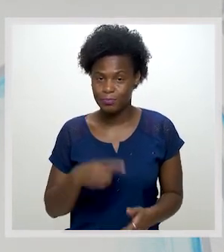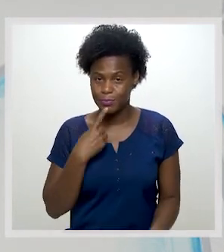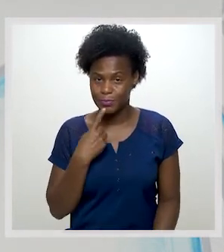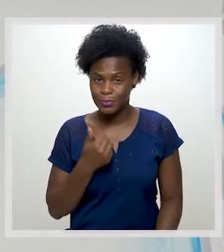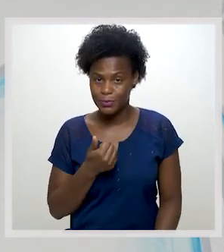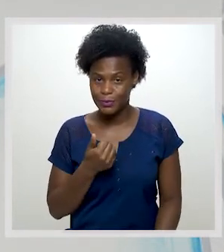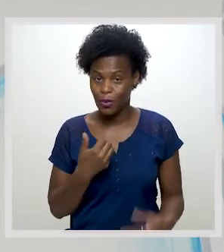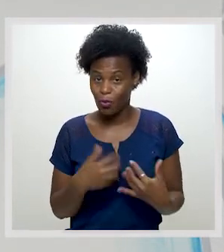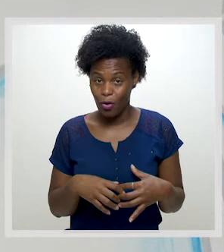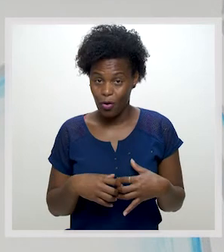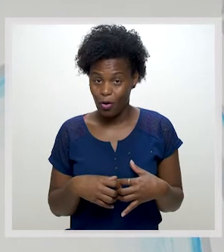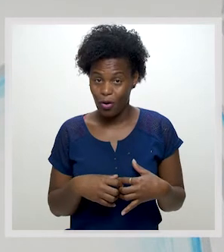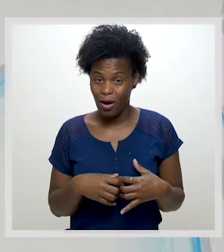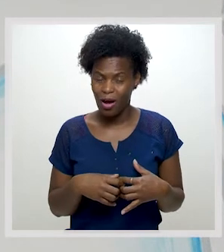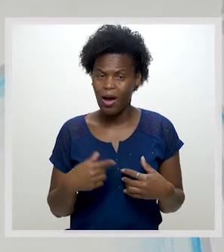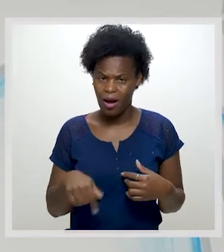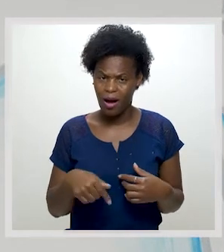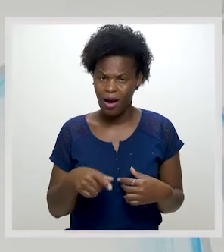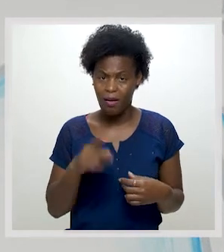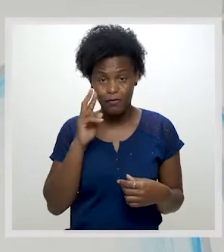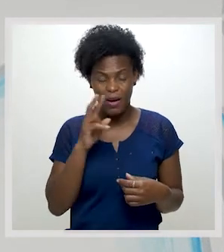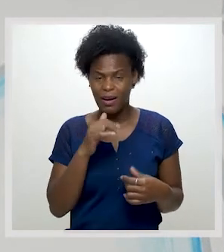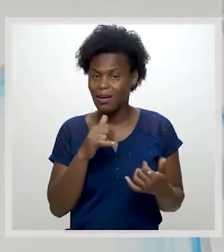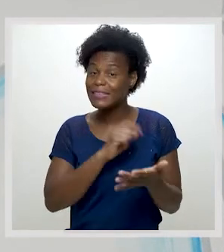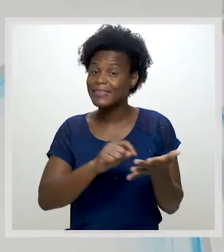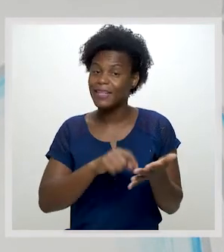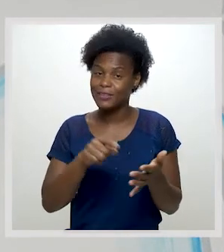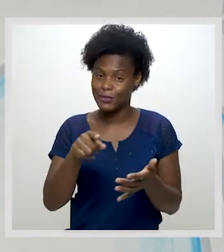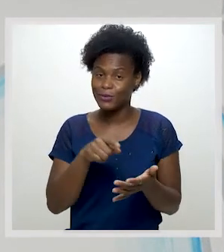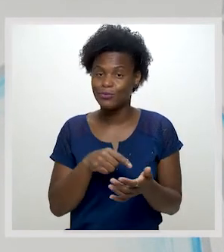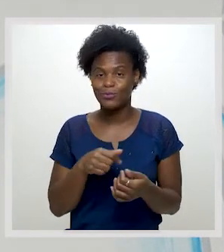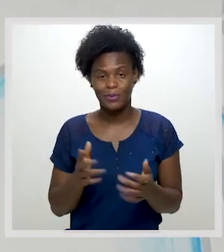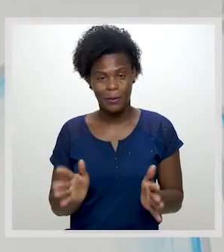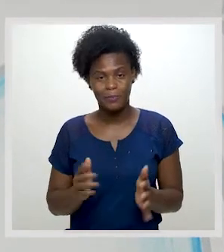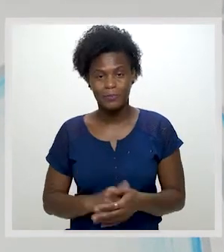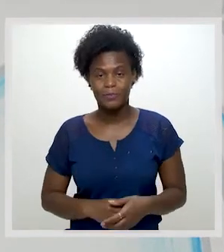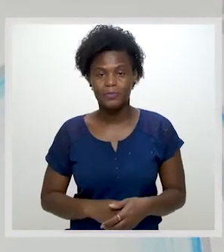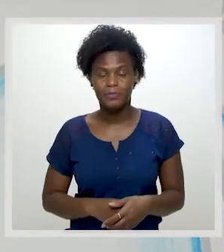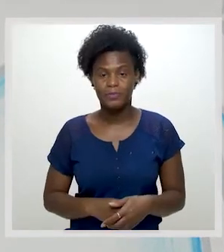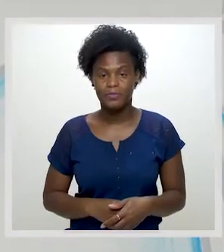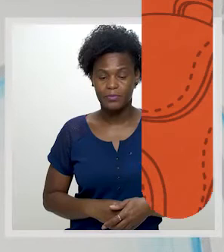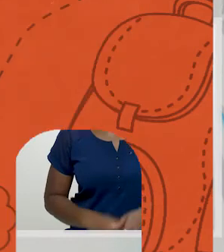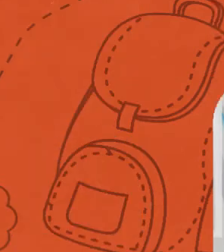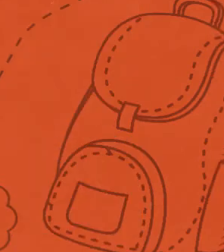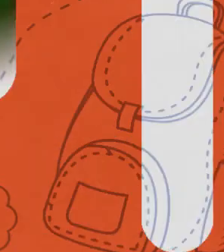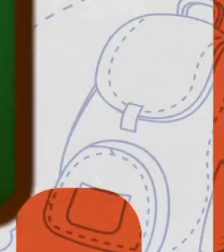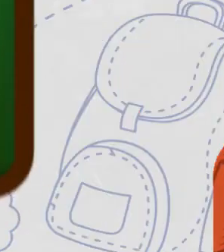Tu as compris? Encore des doutes? C'est pas grave, on verra ça avec les exercices tout à l'heure.